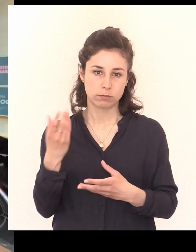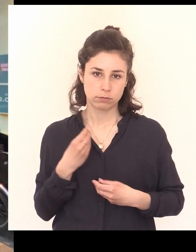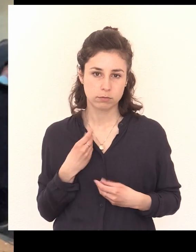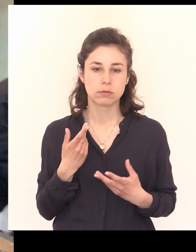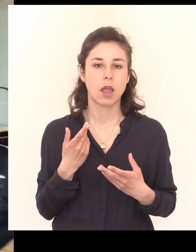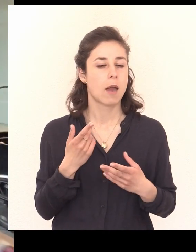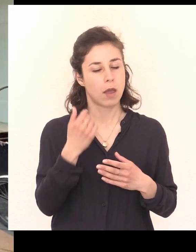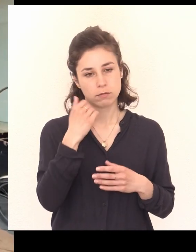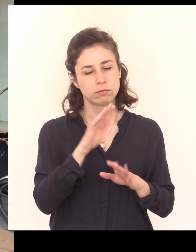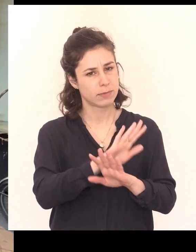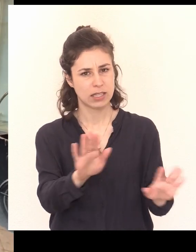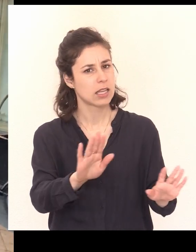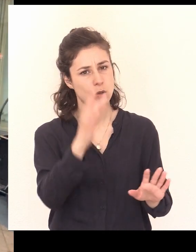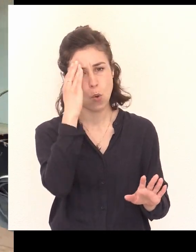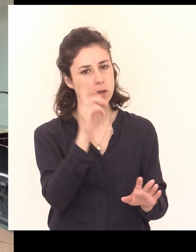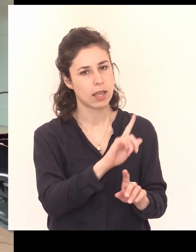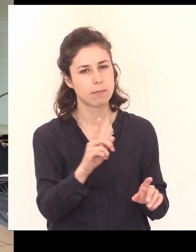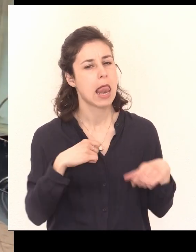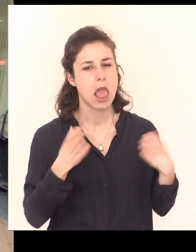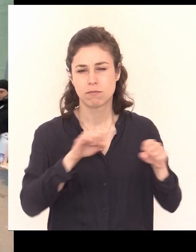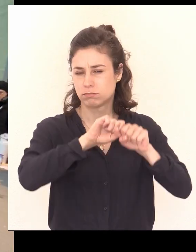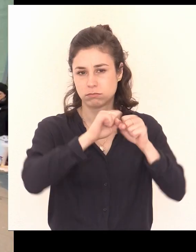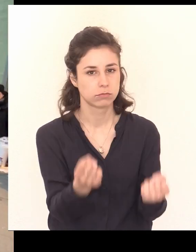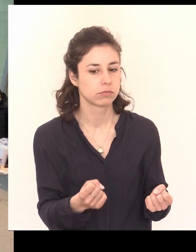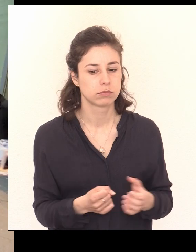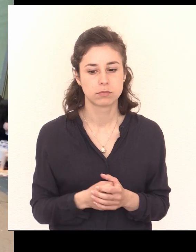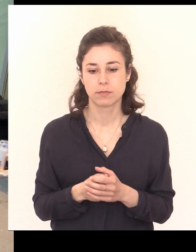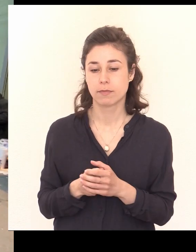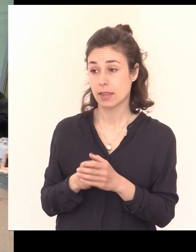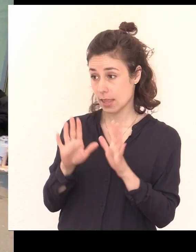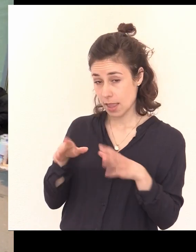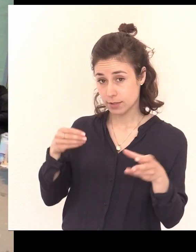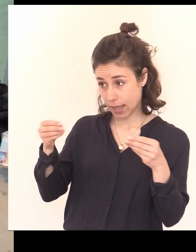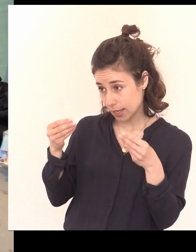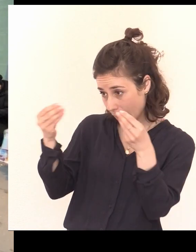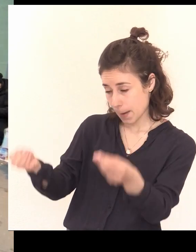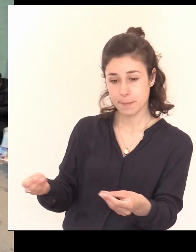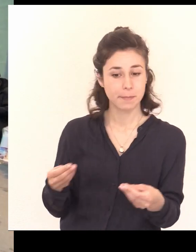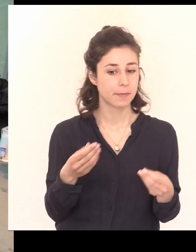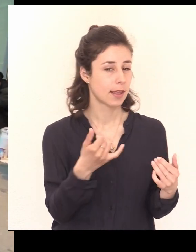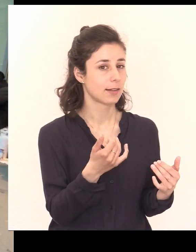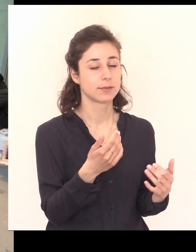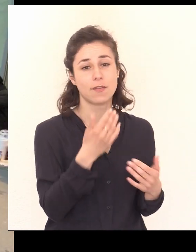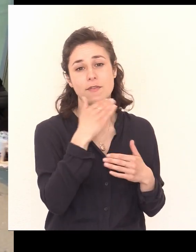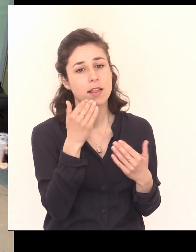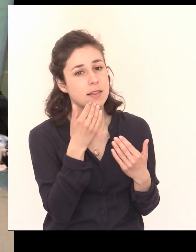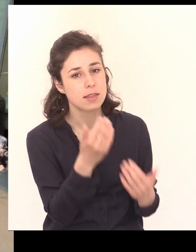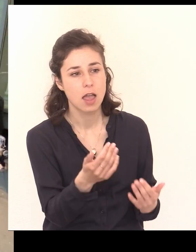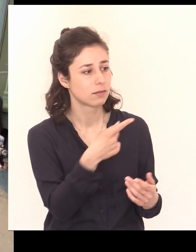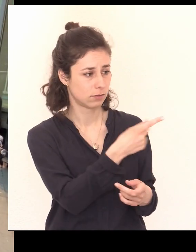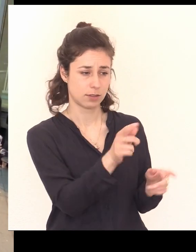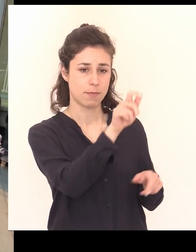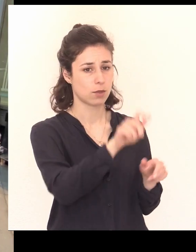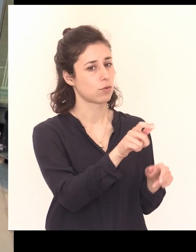weg von Drogen, Leute, nimmt keine Drogen, das zerstört nur das Leben. Du wolltest vorhin eine Decke haben? Ja, bitte. Darf ich diese Sonntag umgeben? Ja, natürlich. Ja. Ich